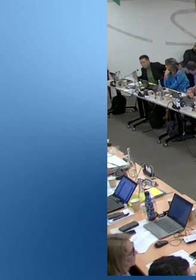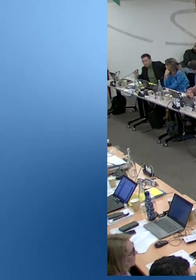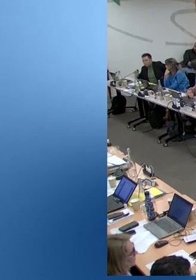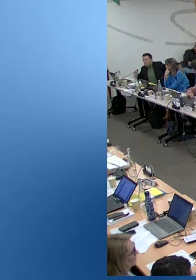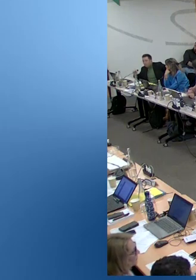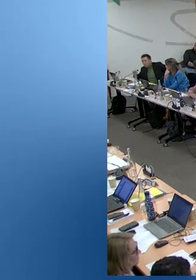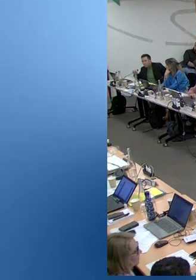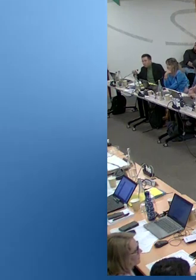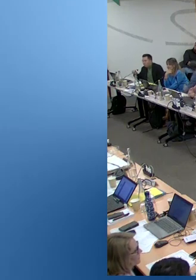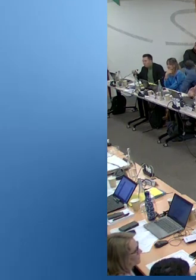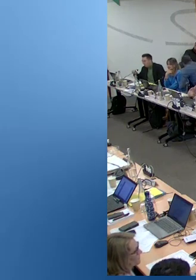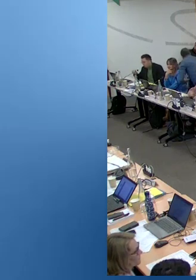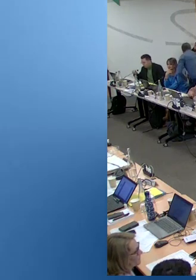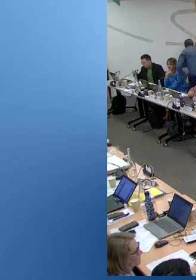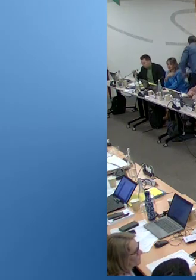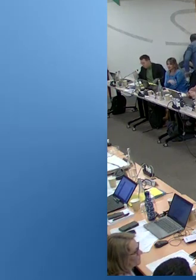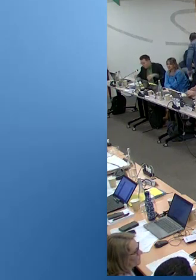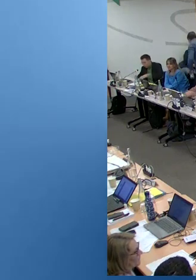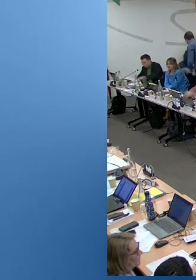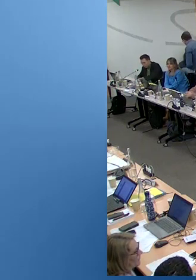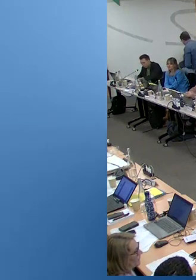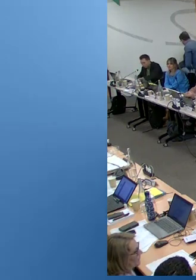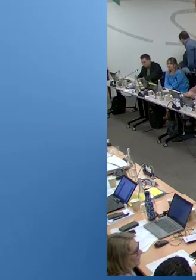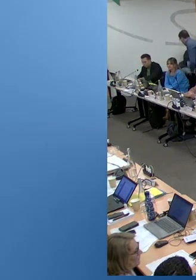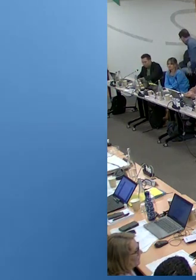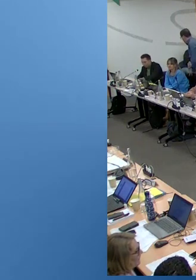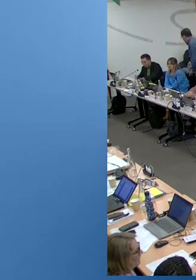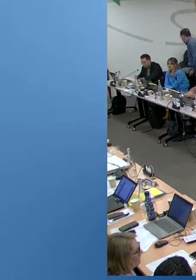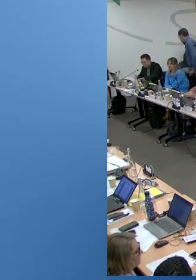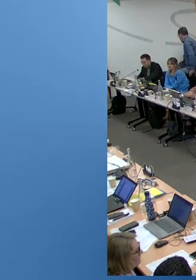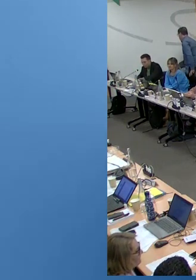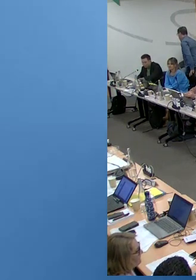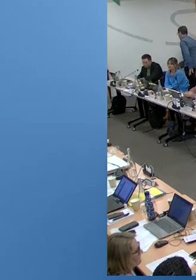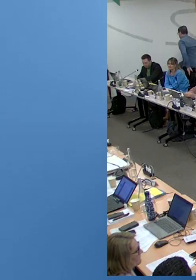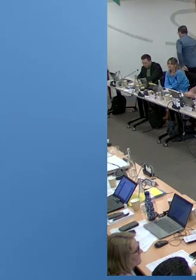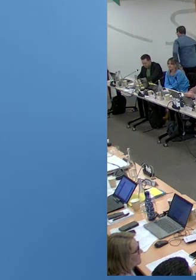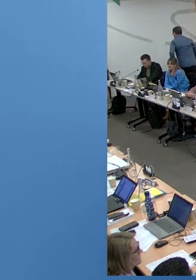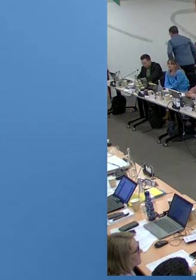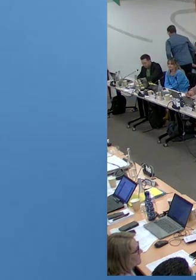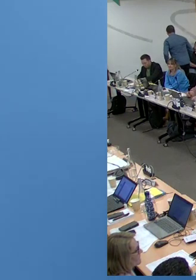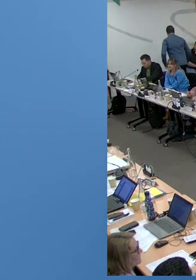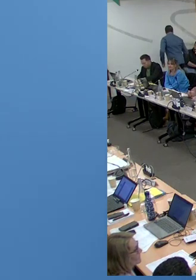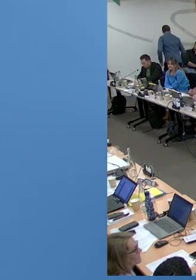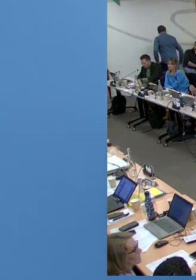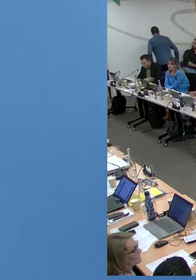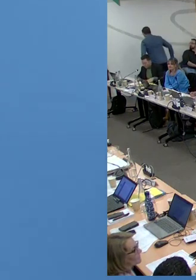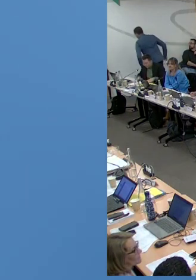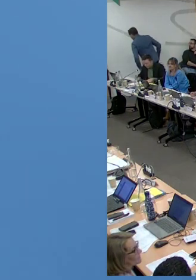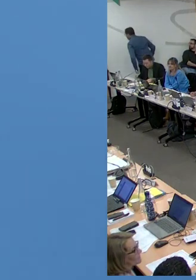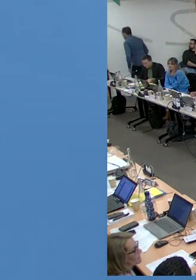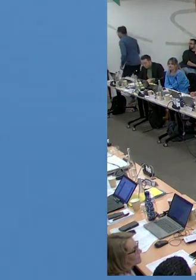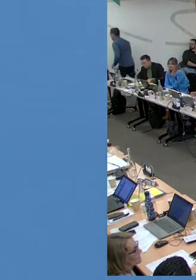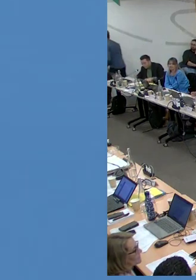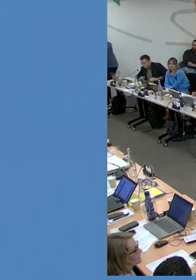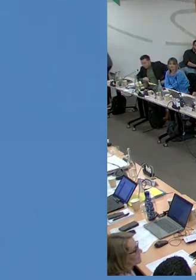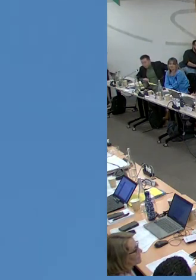parce qu'on a un commerçant qui est présent depuis 15h parce qu'en fait il sans le le nommer il est il est